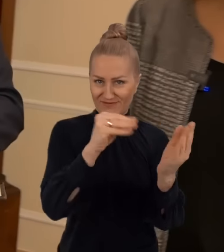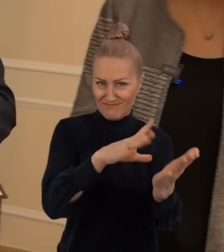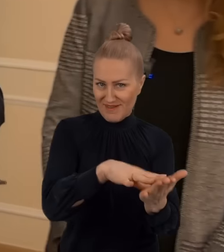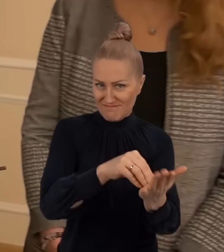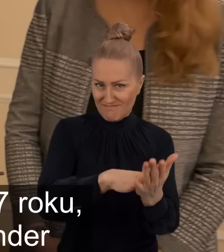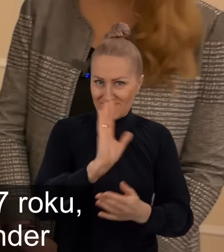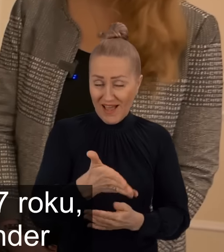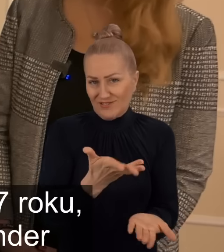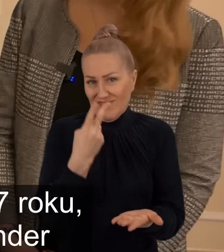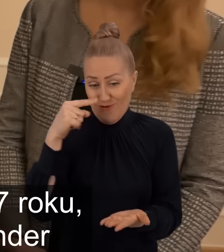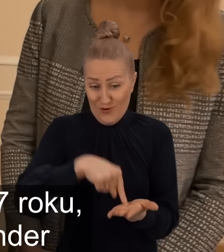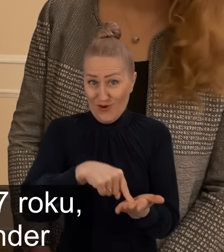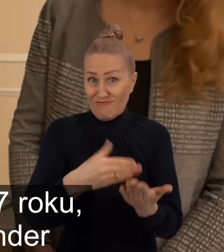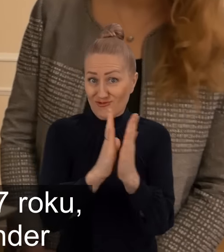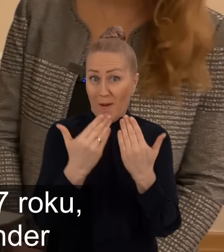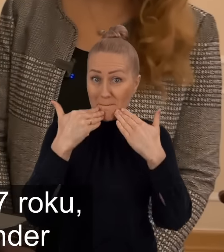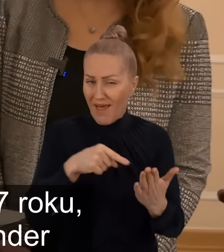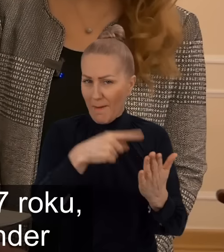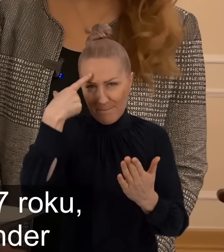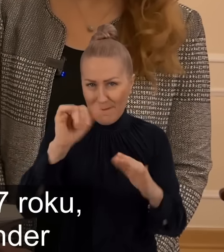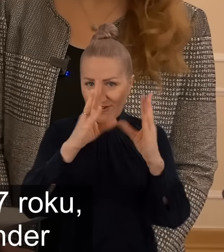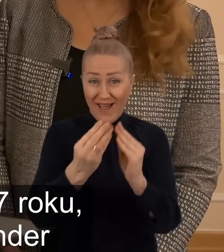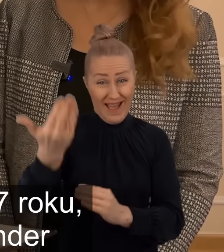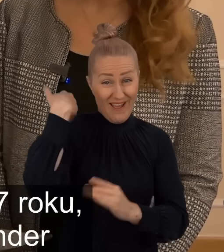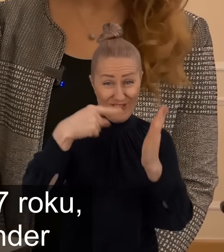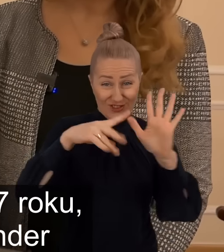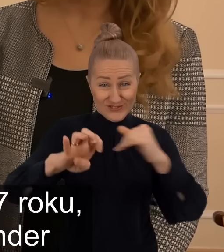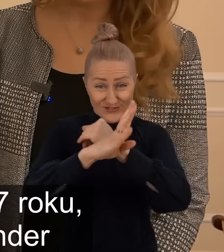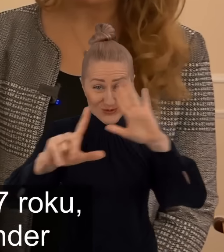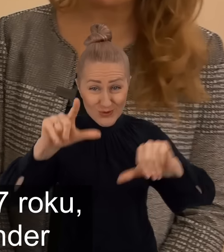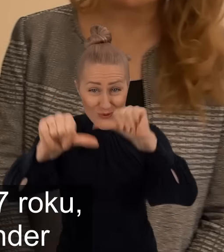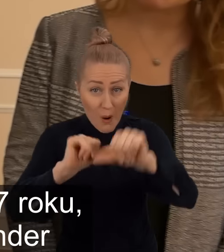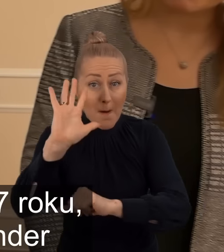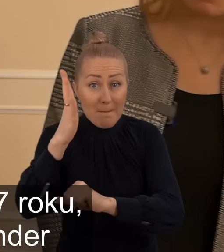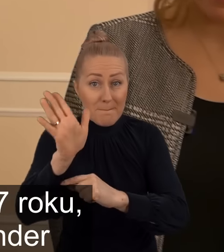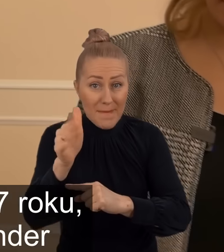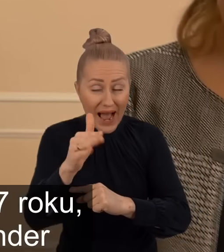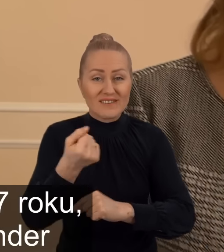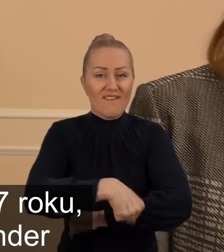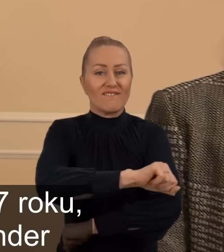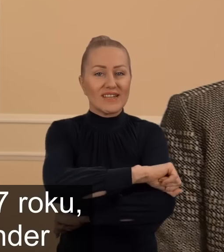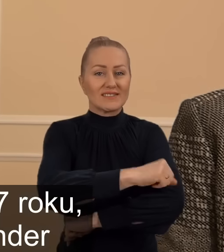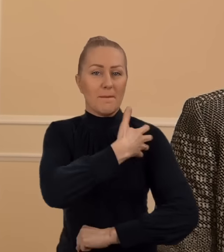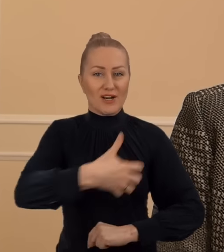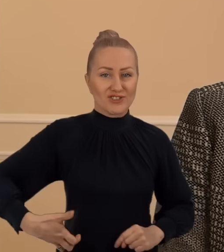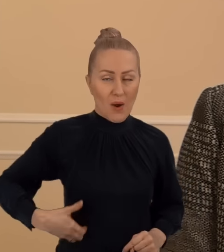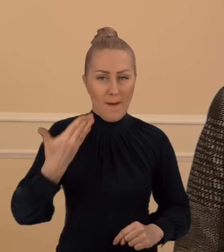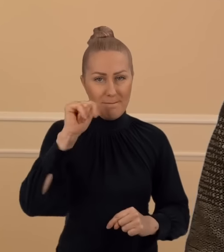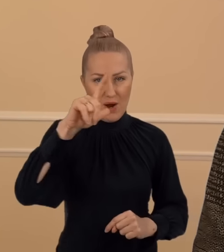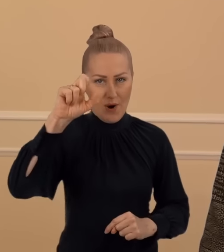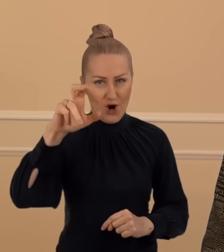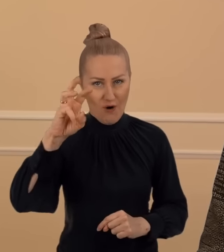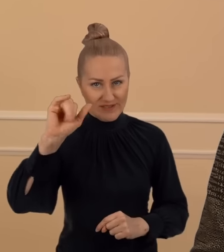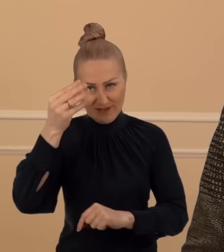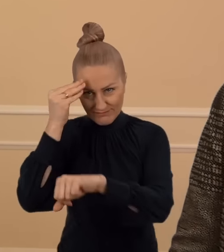I kto, jeżeli nie to, pamiętałby, że w 1997 roku, 5 marca, wicemarszałek Aleksander Małachowski